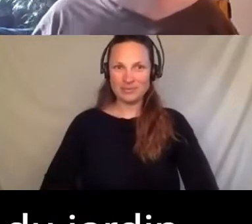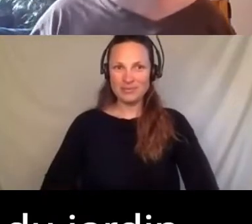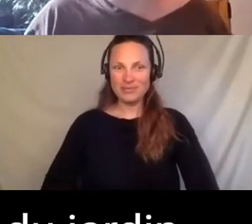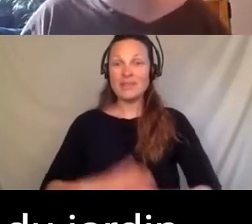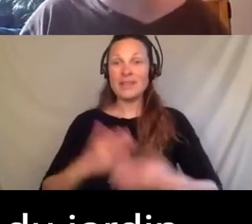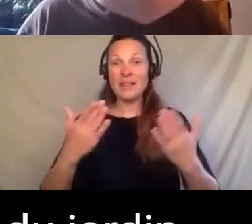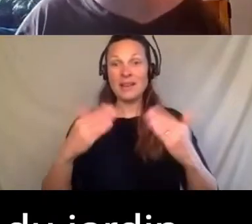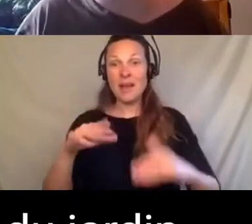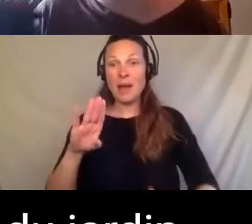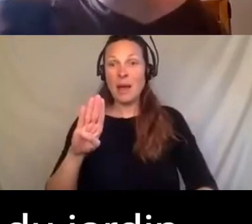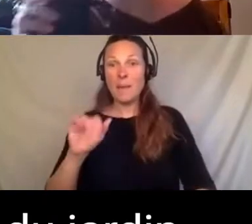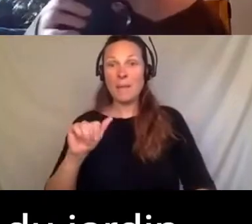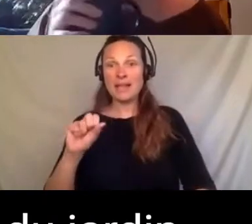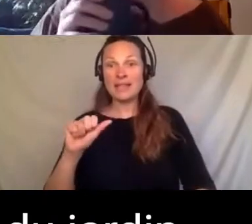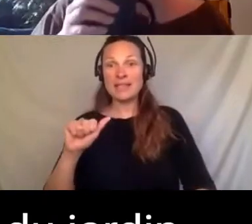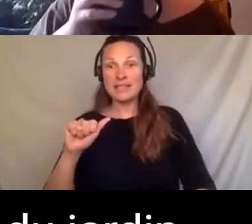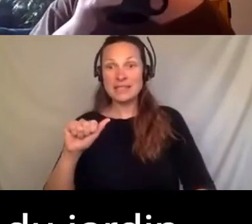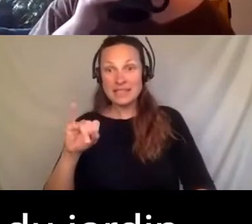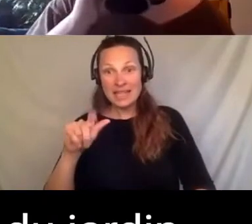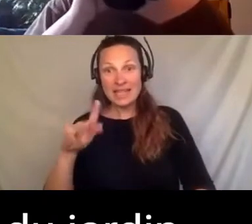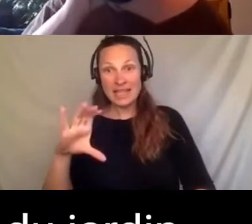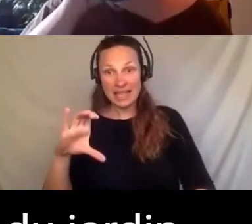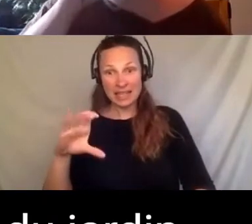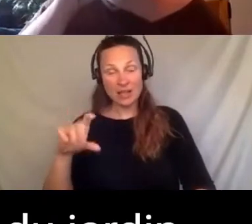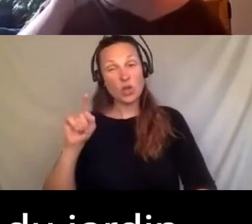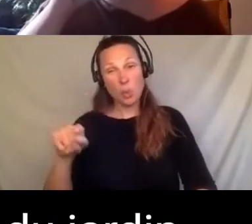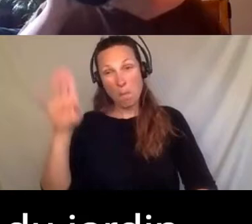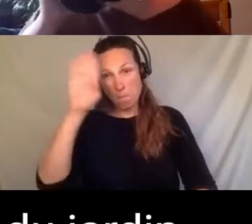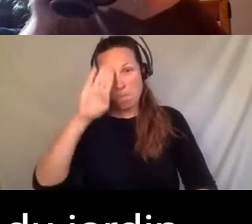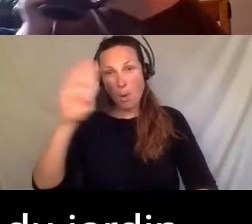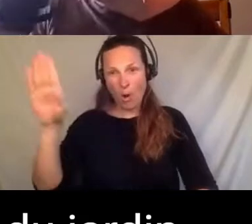Et maintenant, le basilic, une grande vedette du jardin,